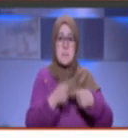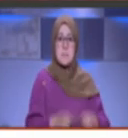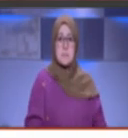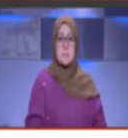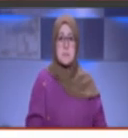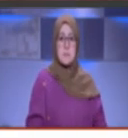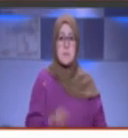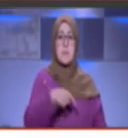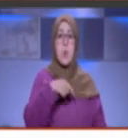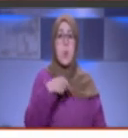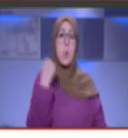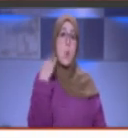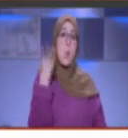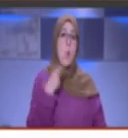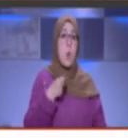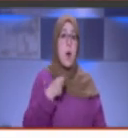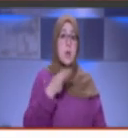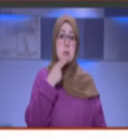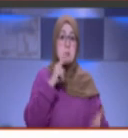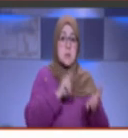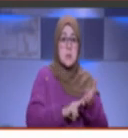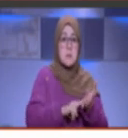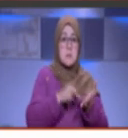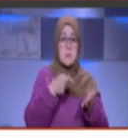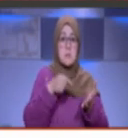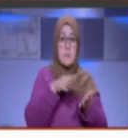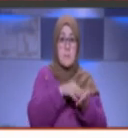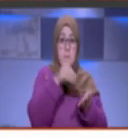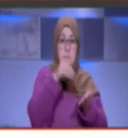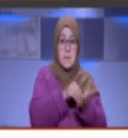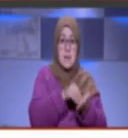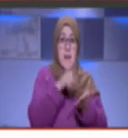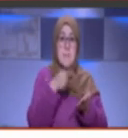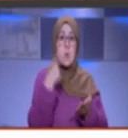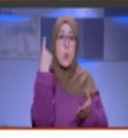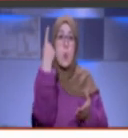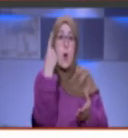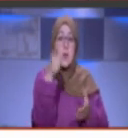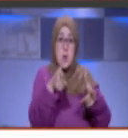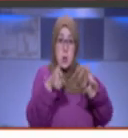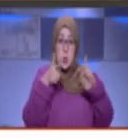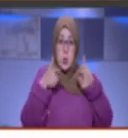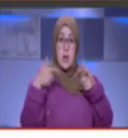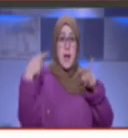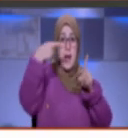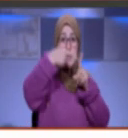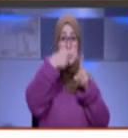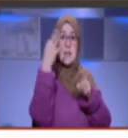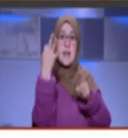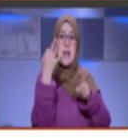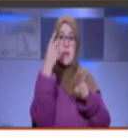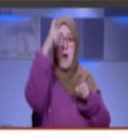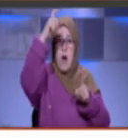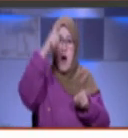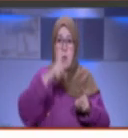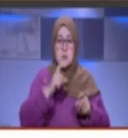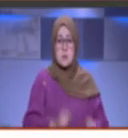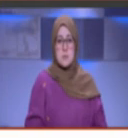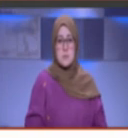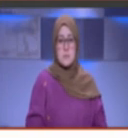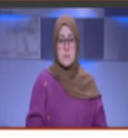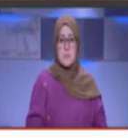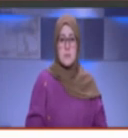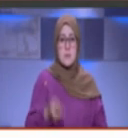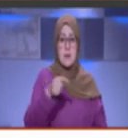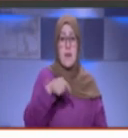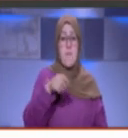مكتب بريد من 1 ظهرا وحتى 3 عصرا، وسط تنفيذ إجراءات الحفاظ على المسافة الآمنة بين